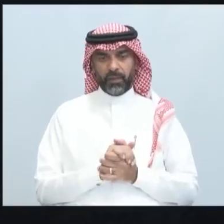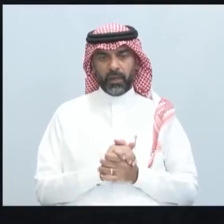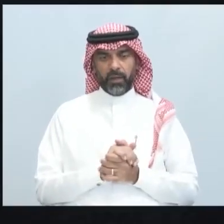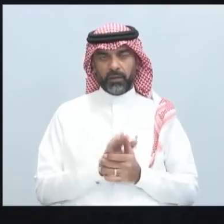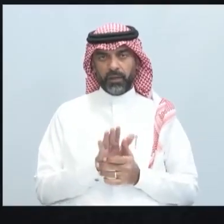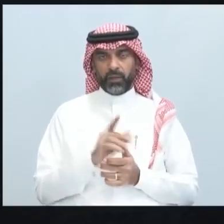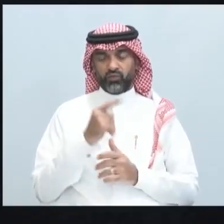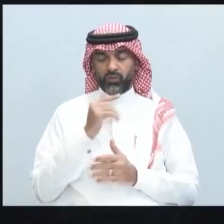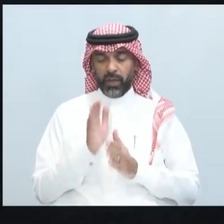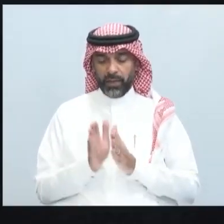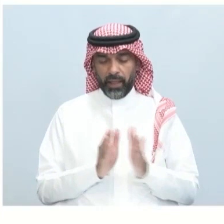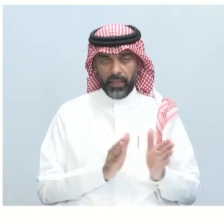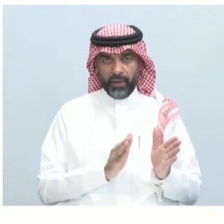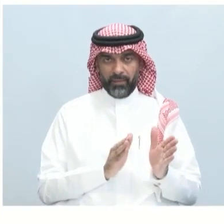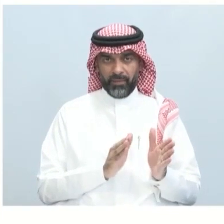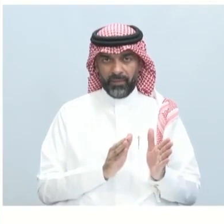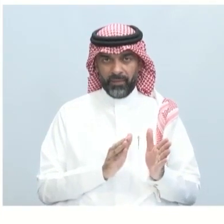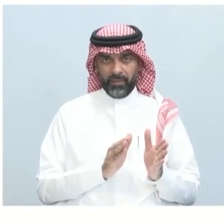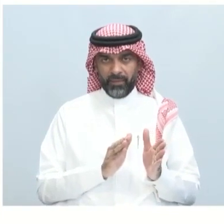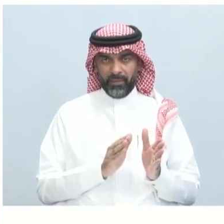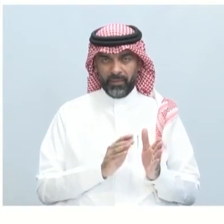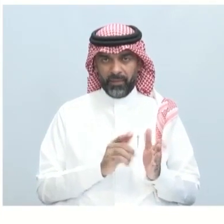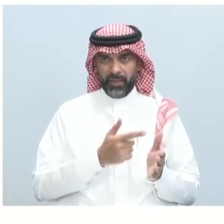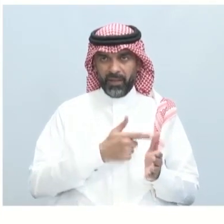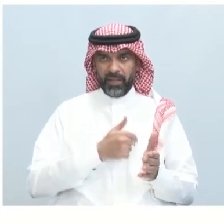إذن لتنظيم جهات الاتصال